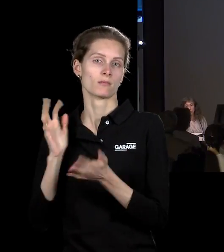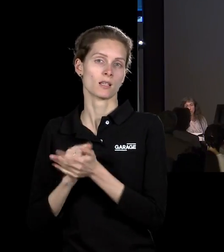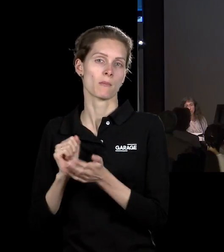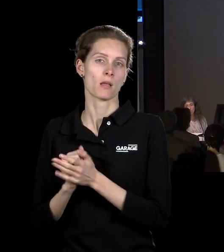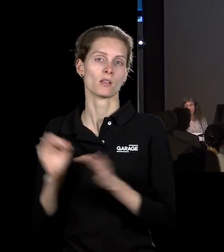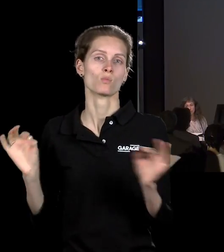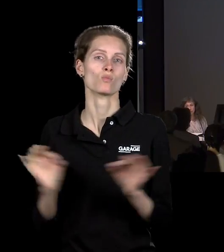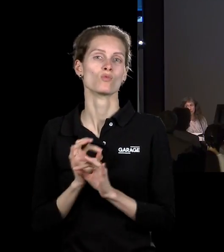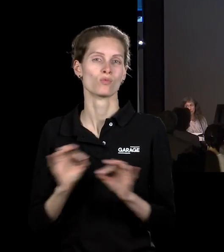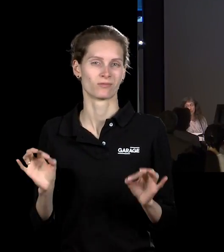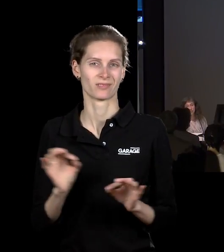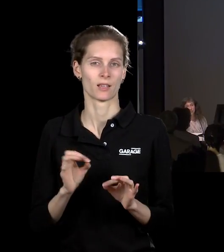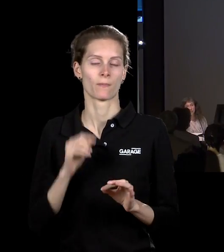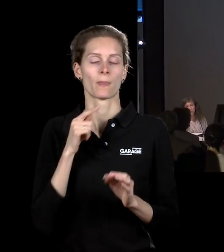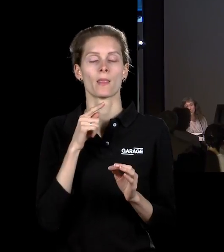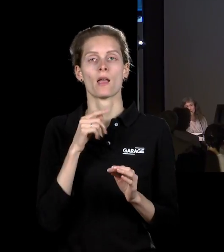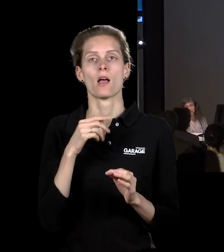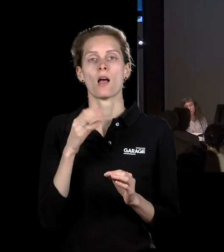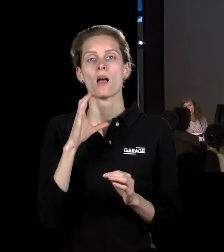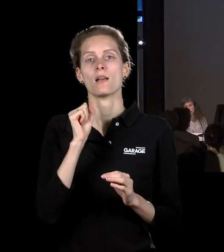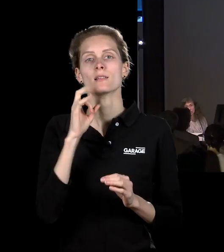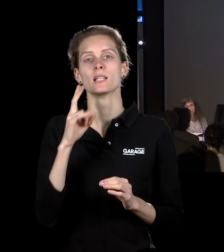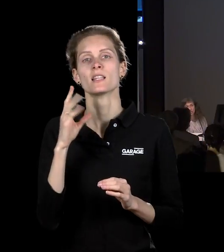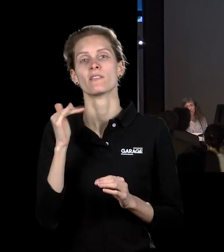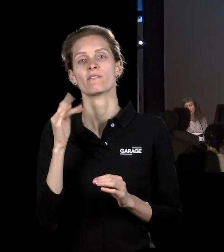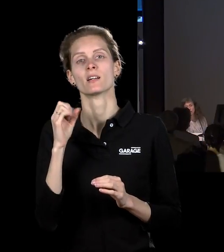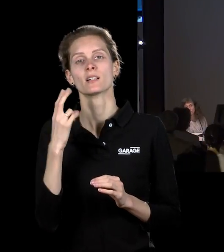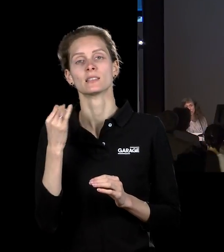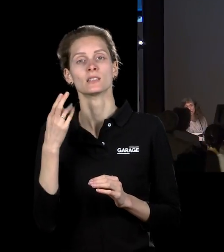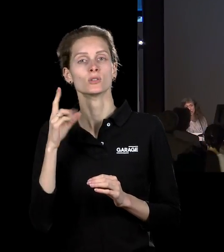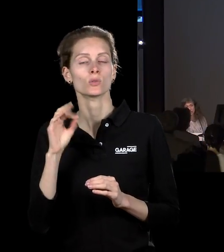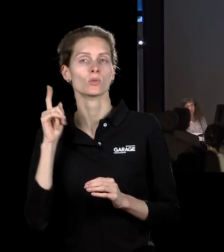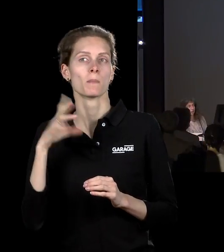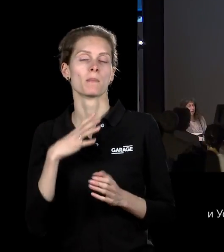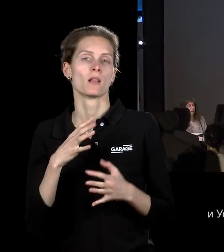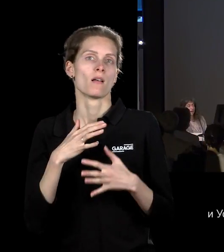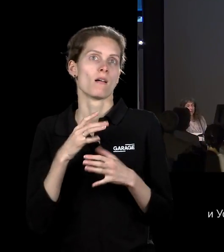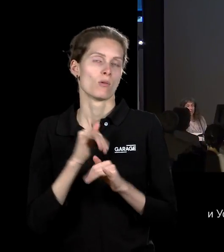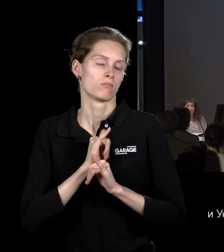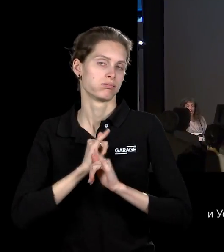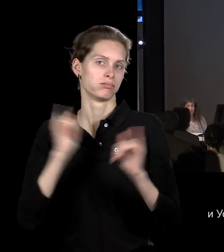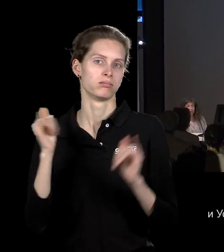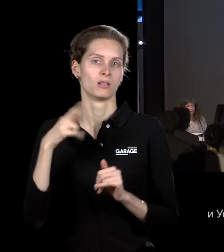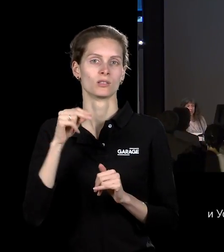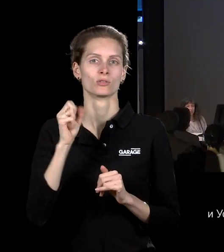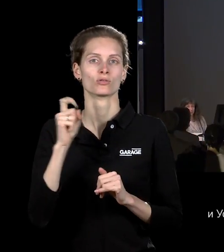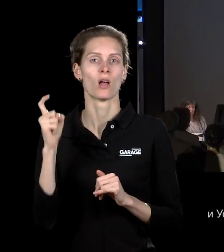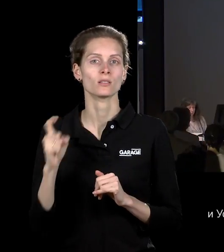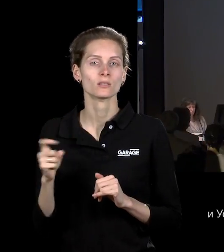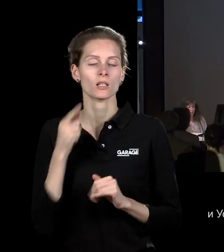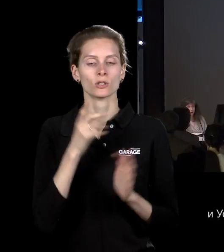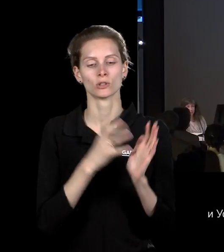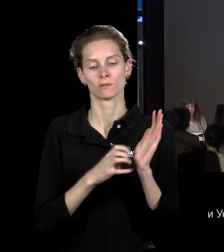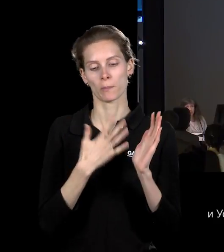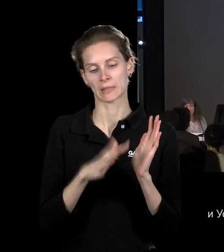50-х годов был столицей возрождения джаза, который возрождался в 50-е годы. И Уолтер де Марио